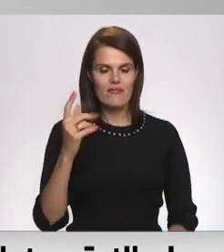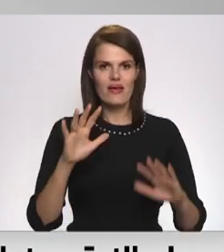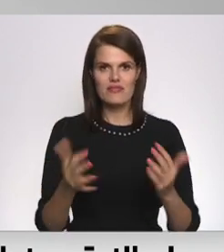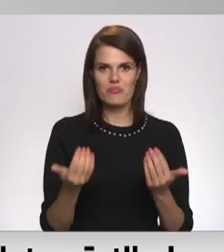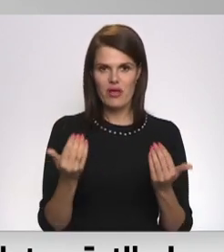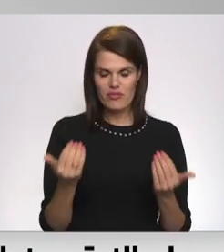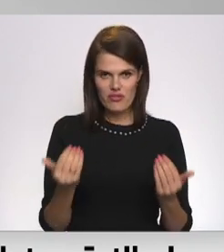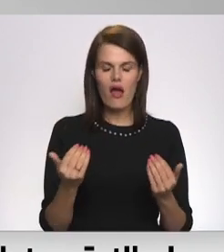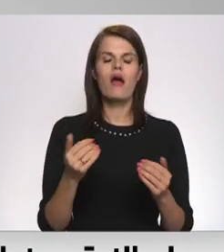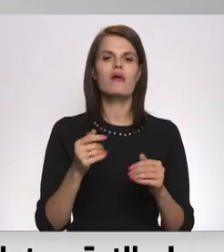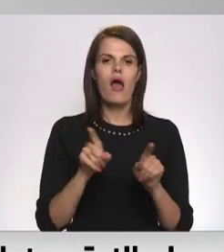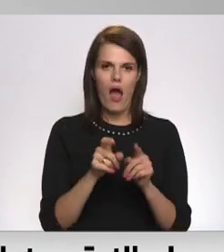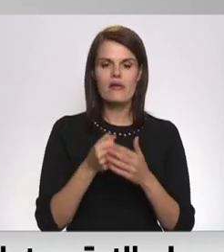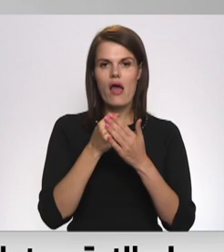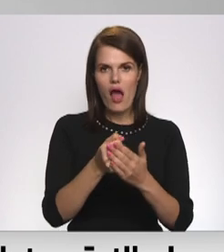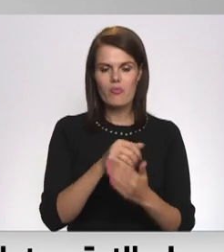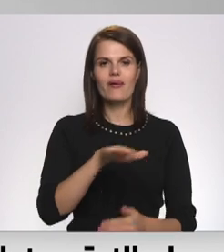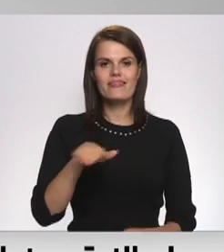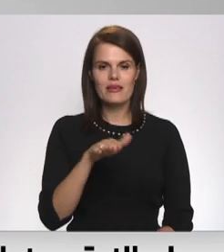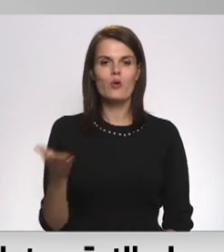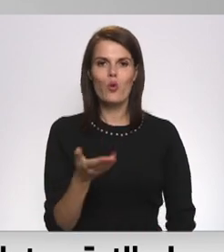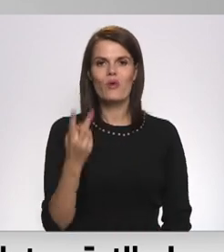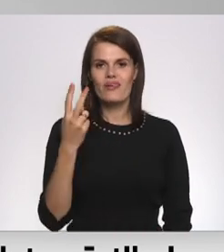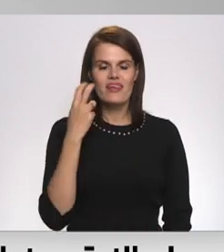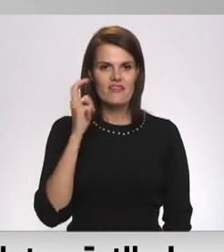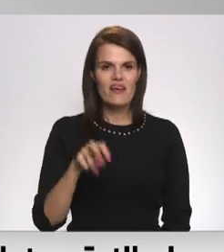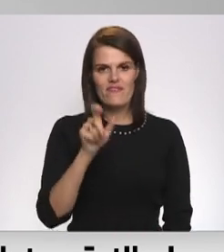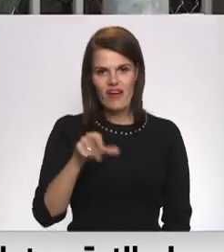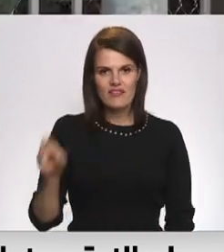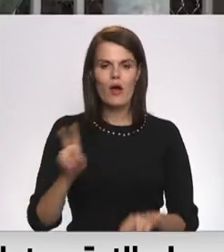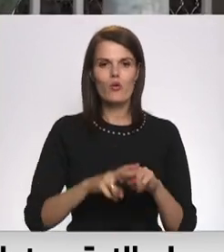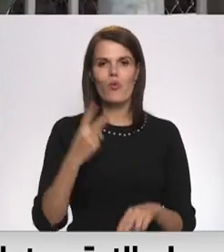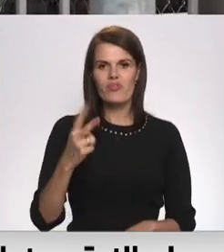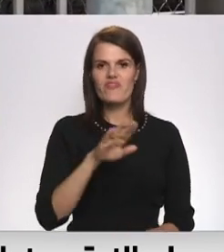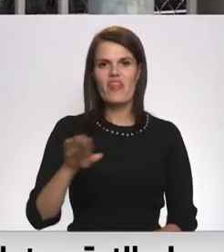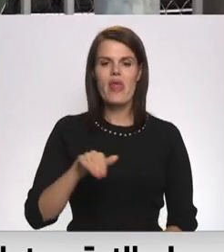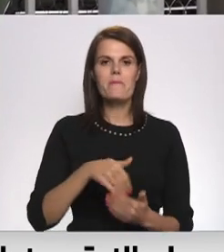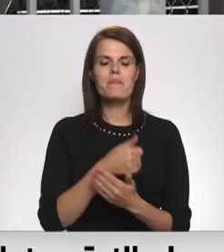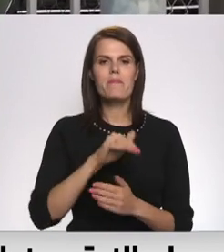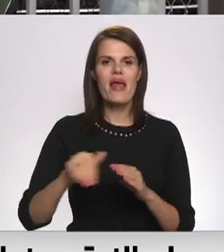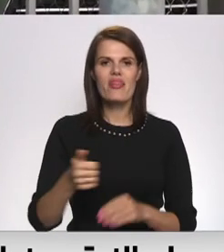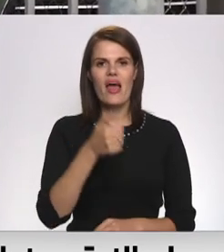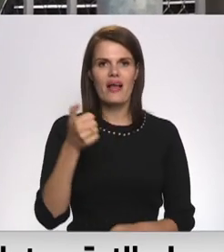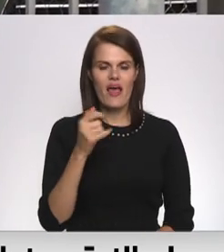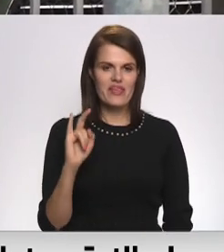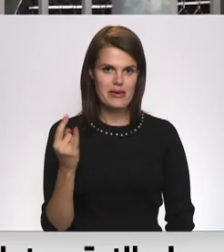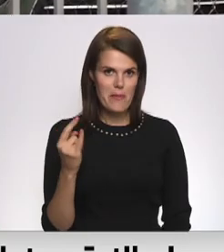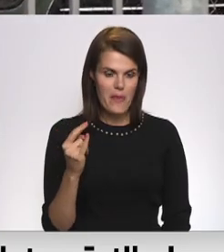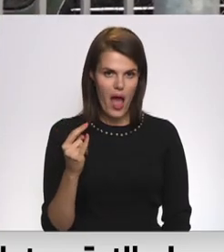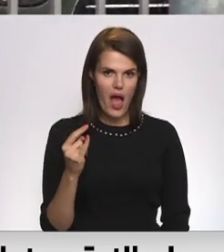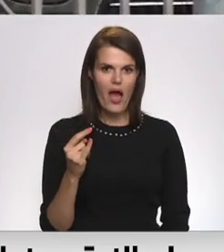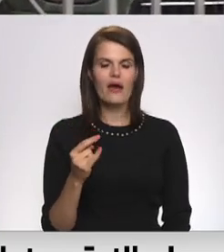ar diviem vecākiem, ar abiem vecākiem un diviem nepilngadīgiem bērniem. Sadarbībā ar vairāk nekā 30